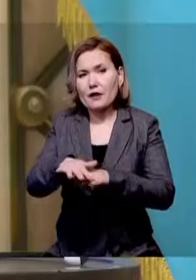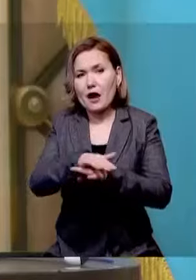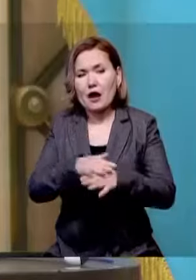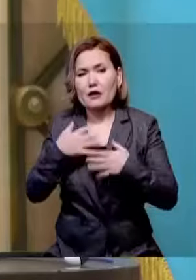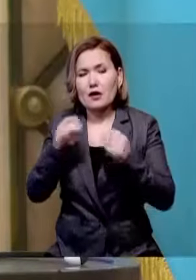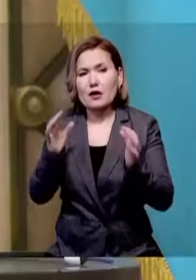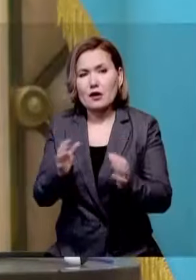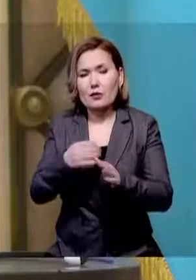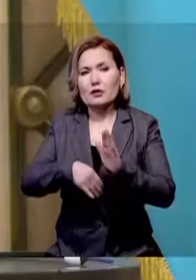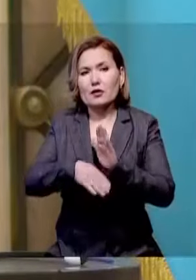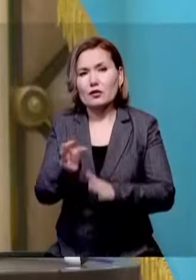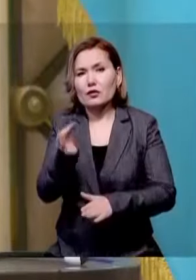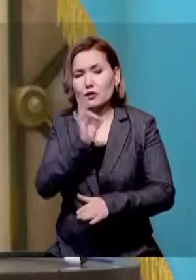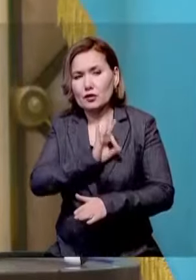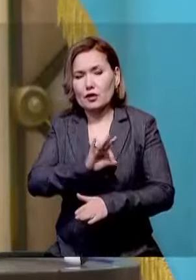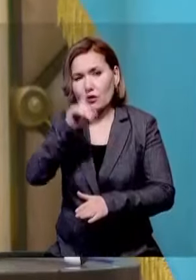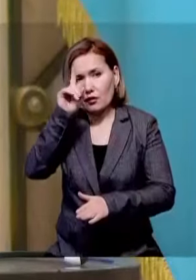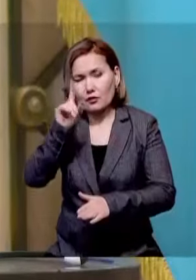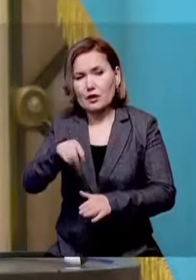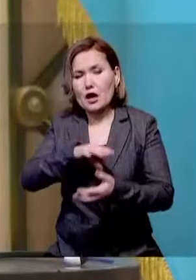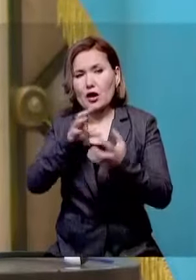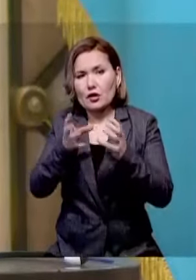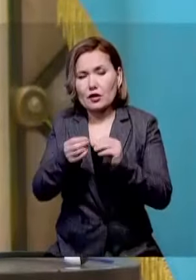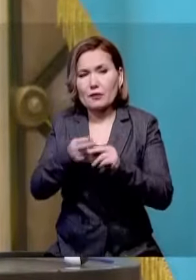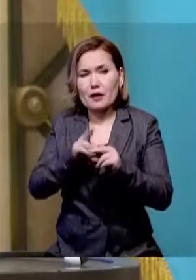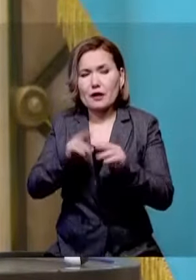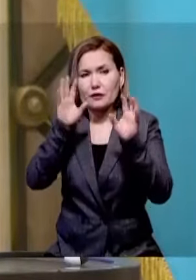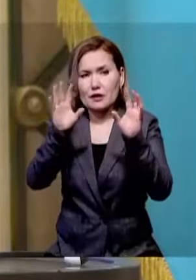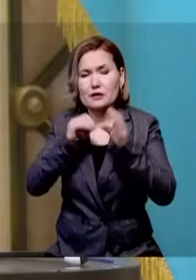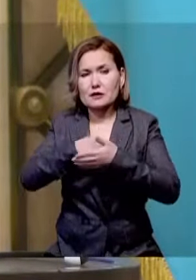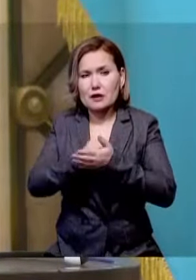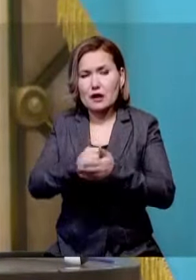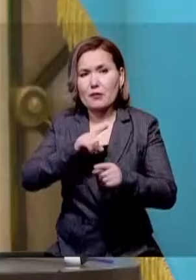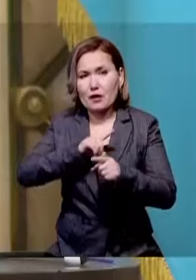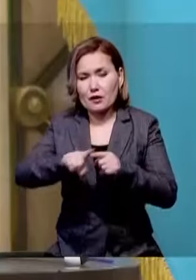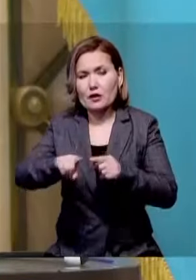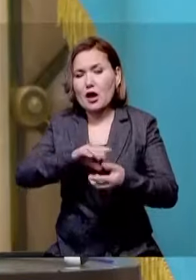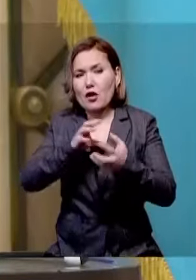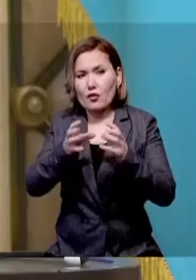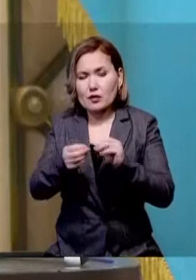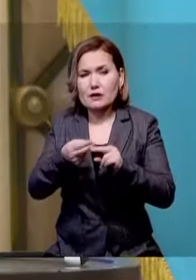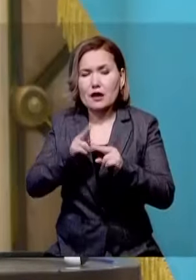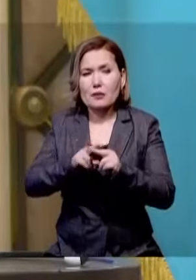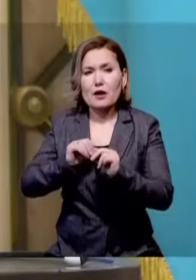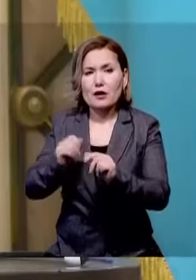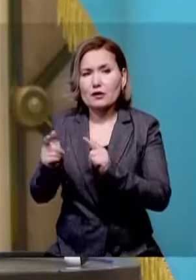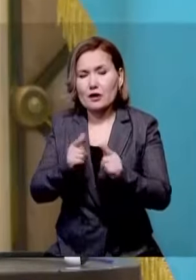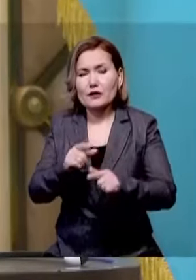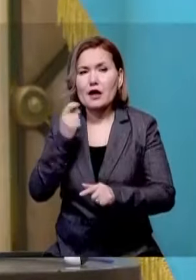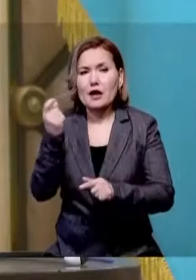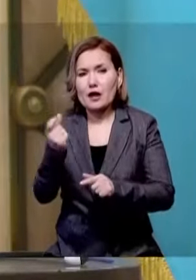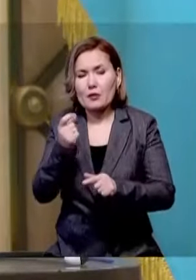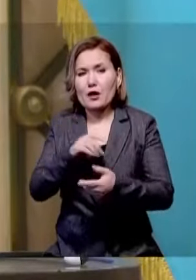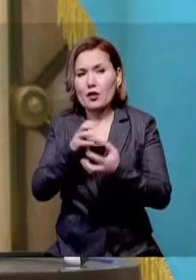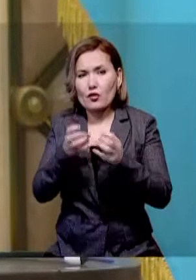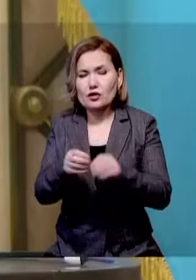денсаулығына оң септігін тигізеді деп күтілуде. Жалпы заңды қабылдау теріс және өзге де жағымсыз әлеуметтік экономикалық және құқықтық